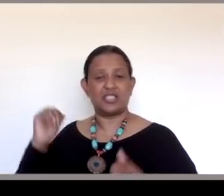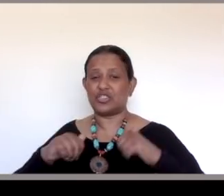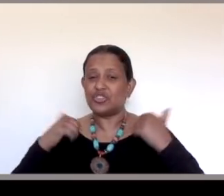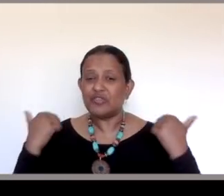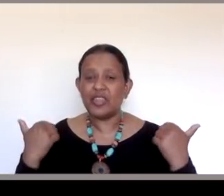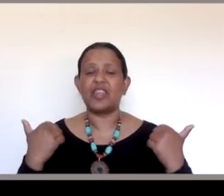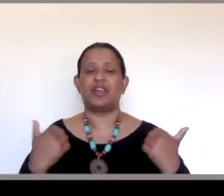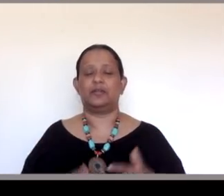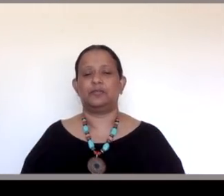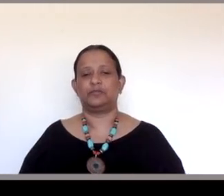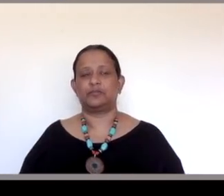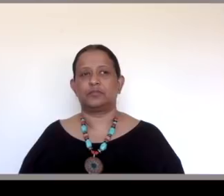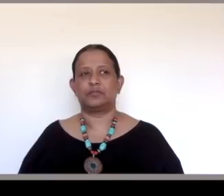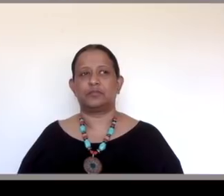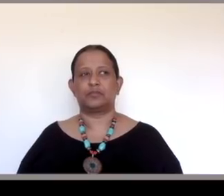அபியந்தரேங்